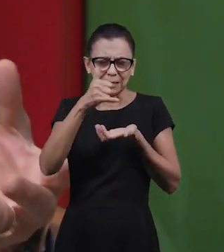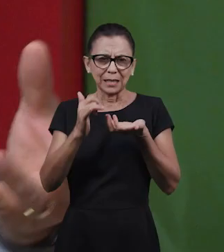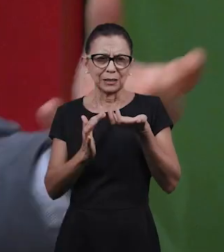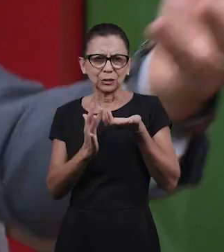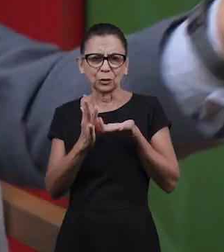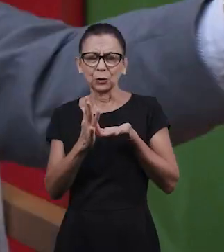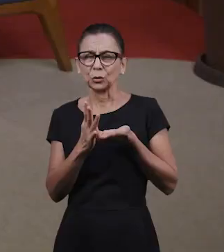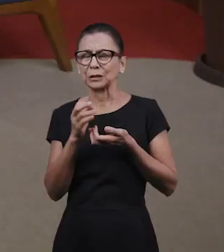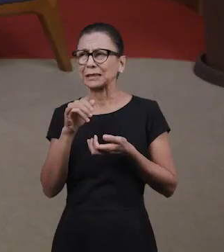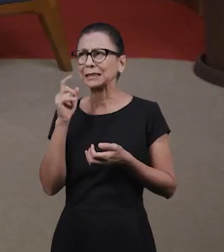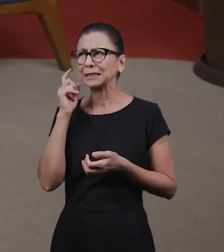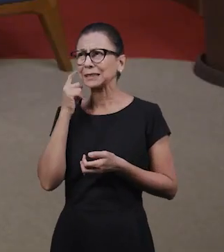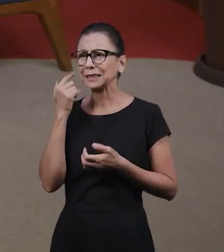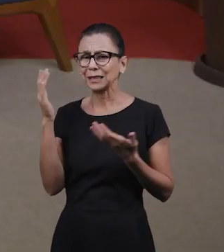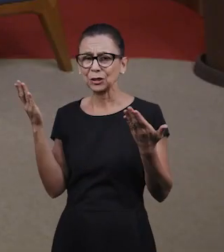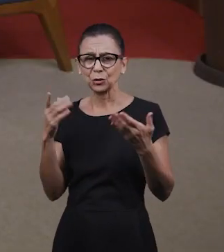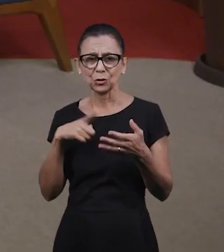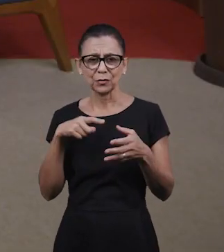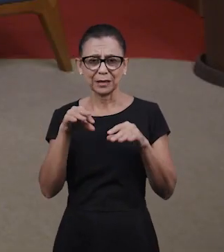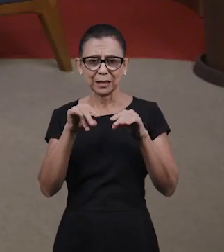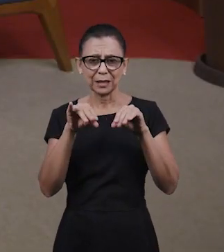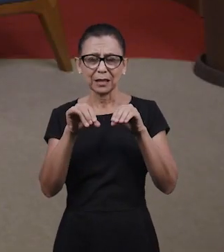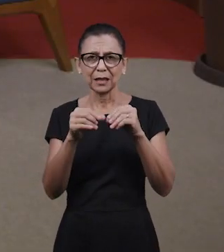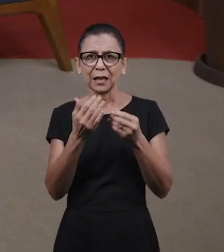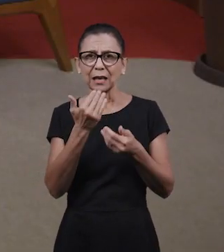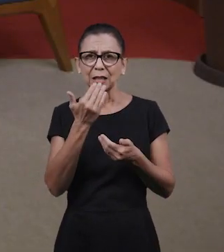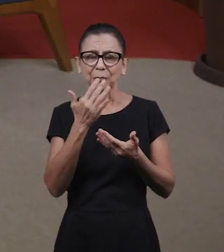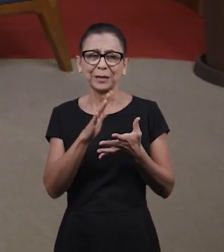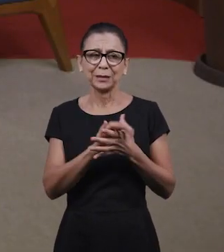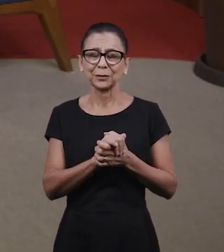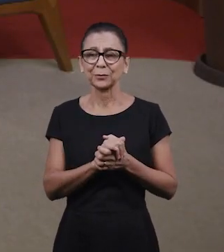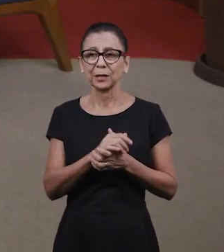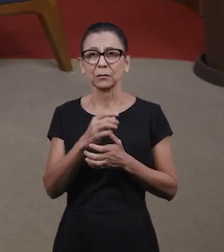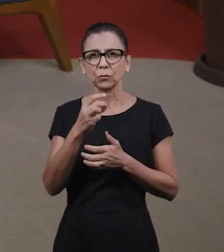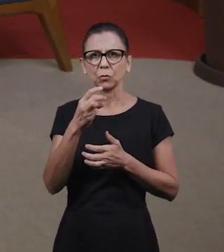beaucoup de temps, pendant 3 ans, 3 ans et demi,